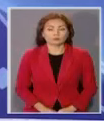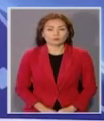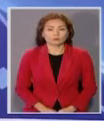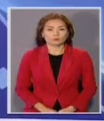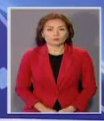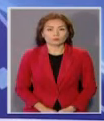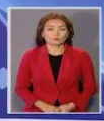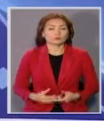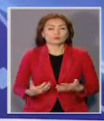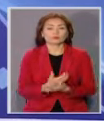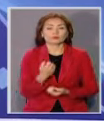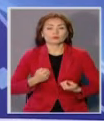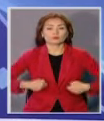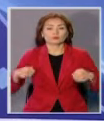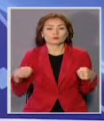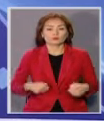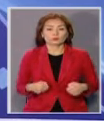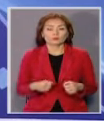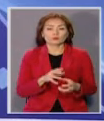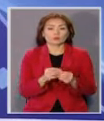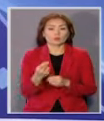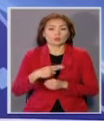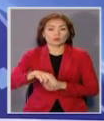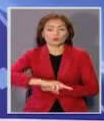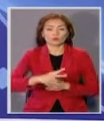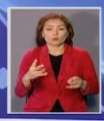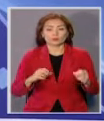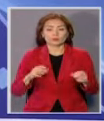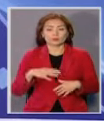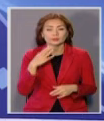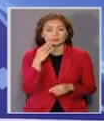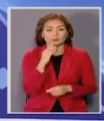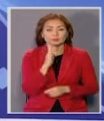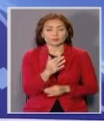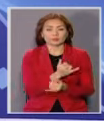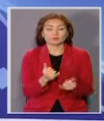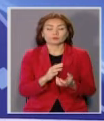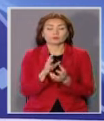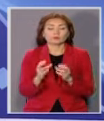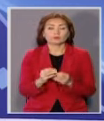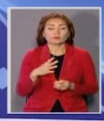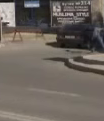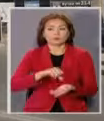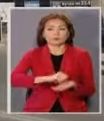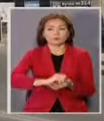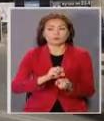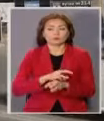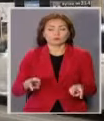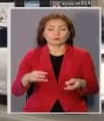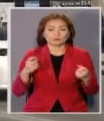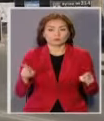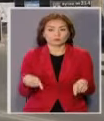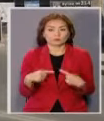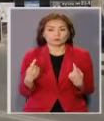для получения водительского удостоверения категории d требования могут быть смягчены с таким предложением выступило министерство индустрии